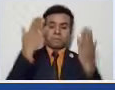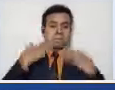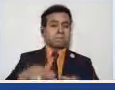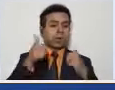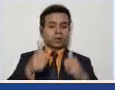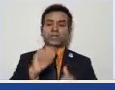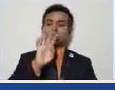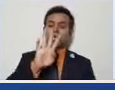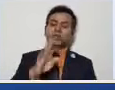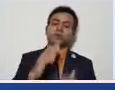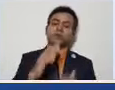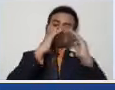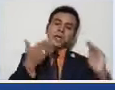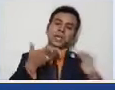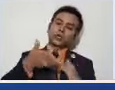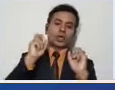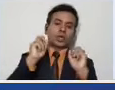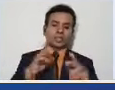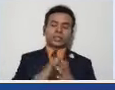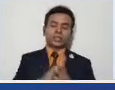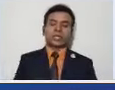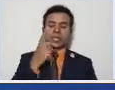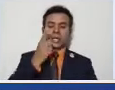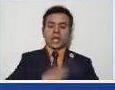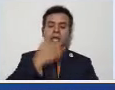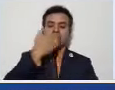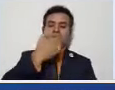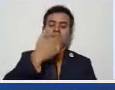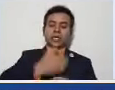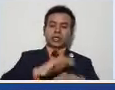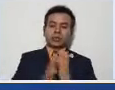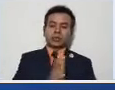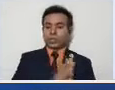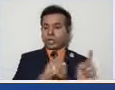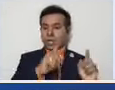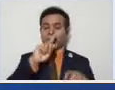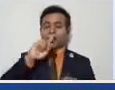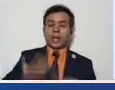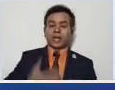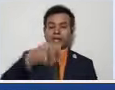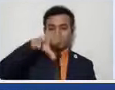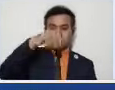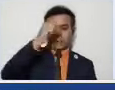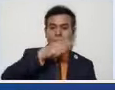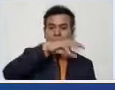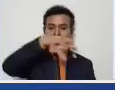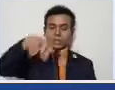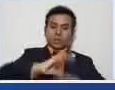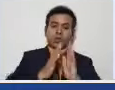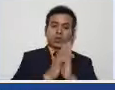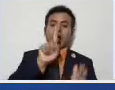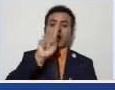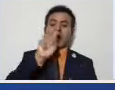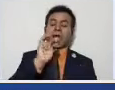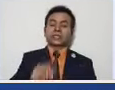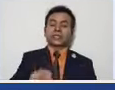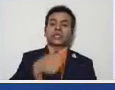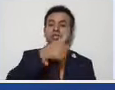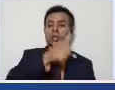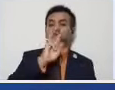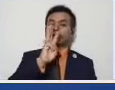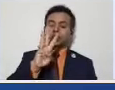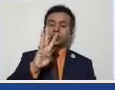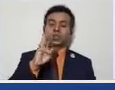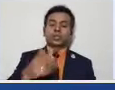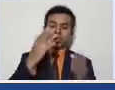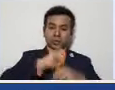26 জন এবং লালকুঠি হসপিটাল মিরপুর থেকে 4 জন এগুলো আমাদের টোটাল ঢাকা সিটি হসপিটাল এবং